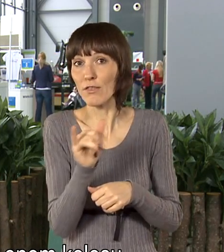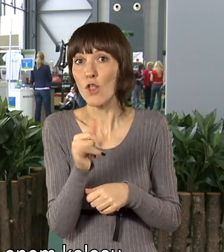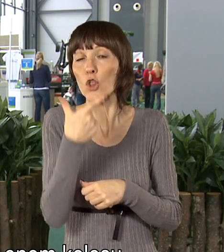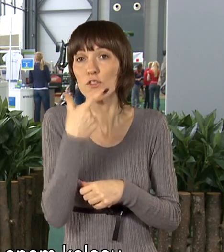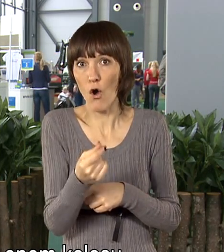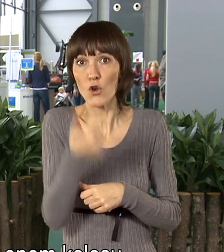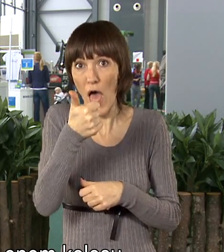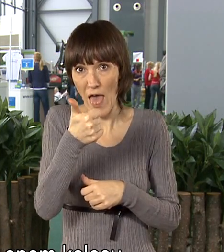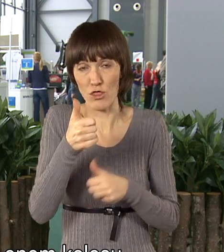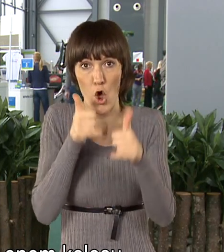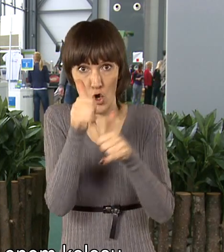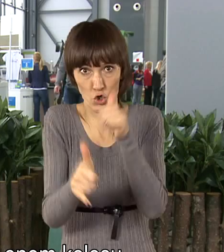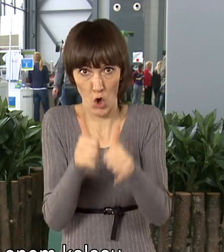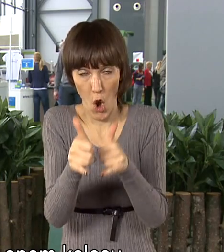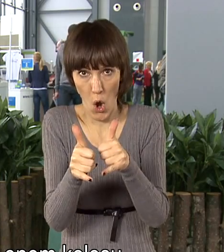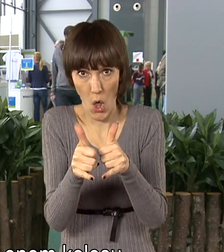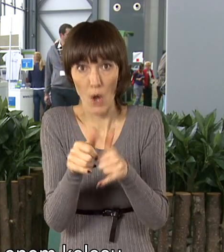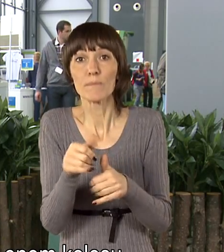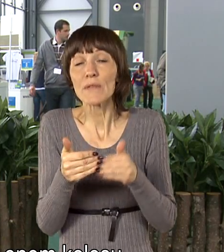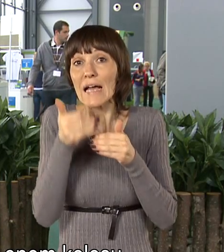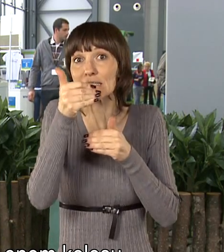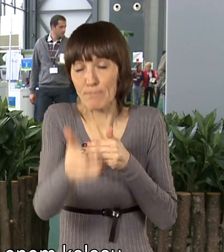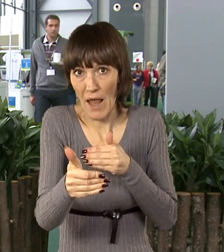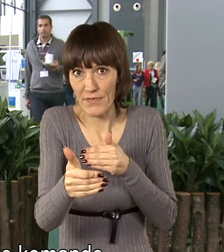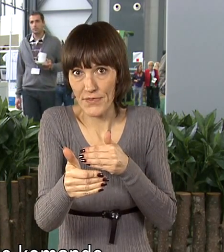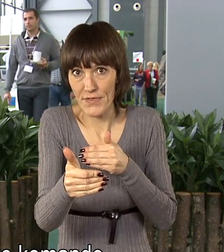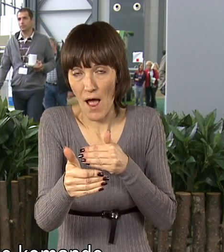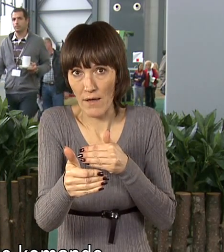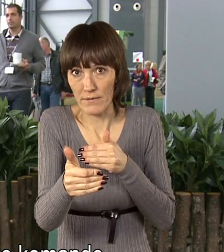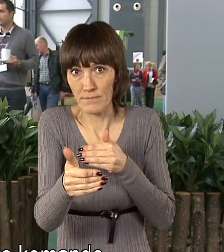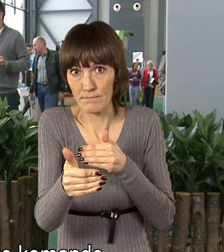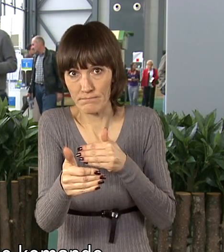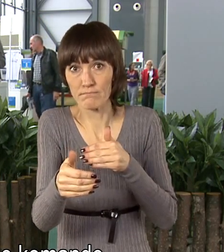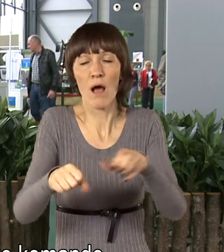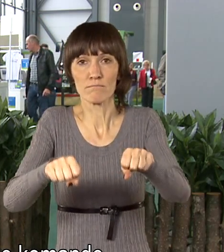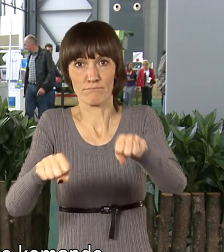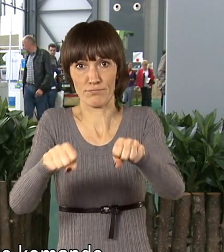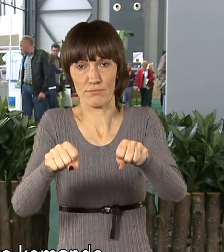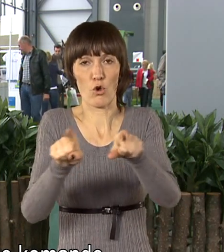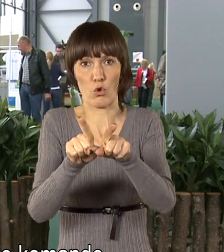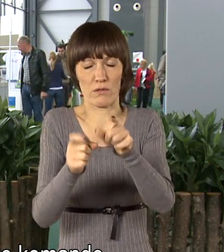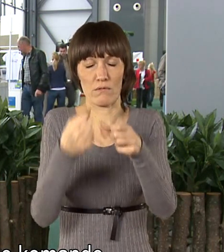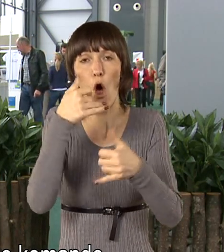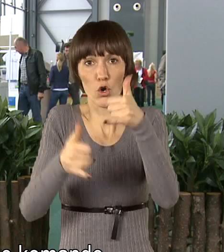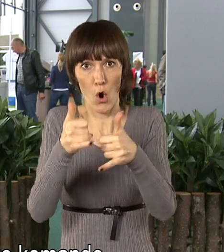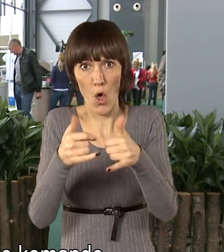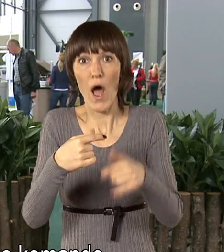enem kolesu, tako da ta sprednji skrbi za smer in pa ima v rokah v bistvu vse